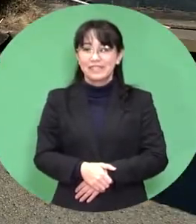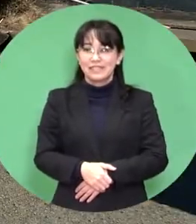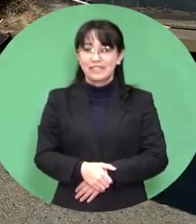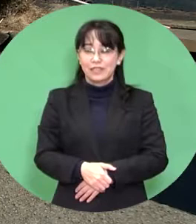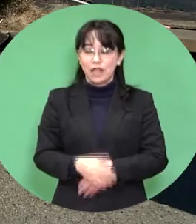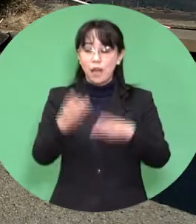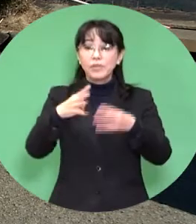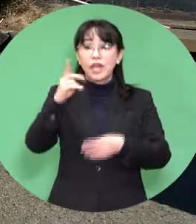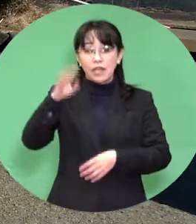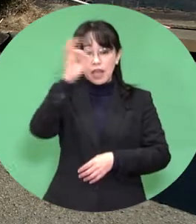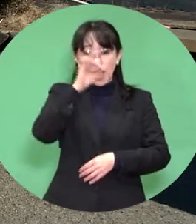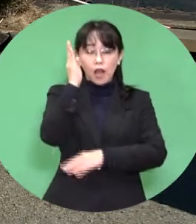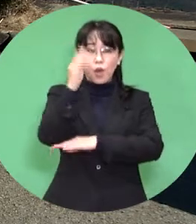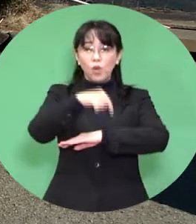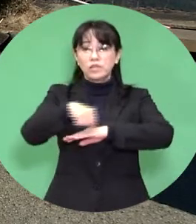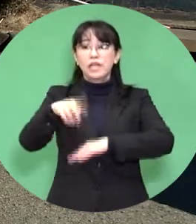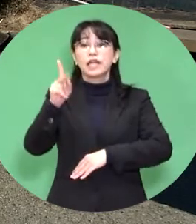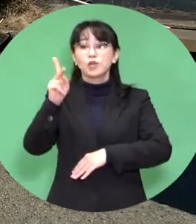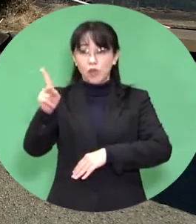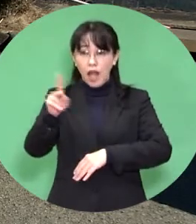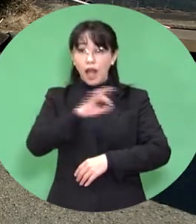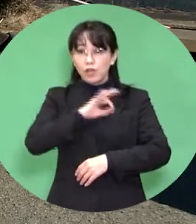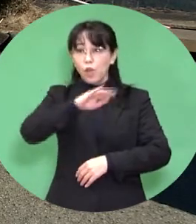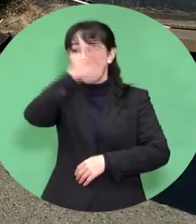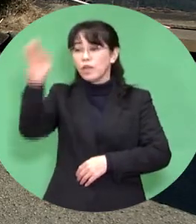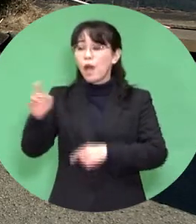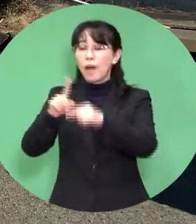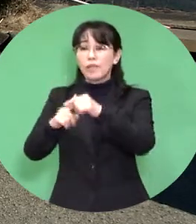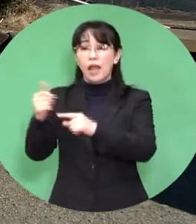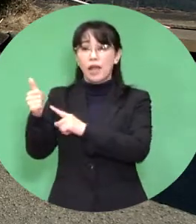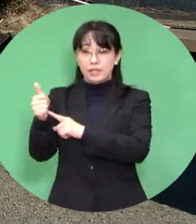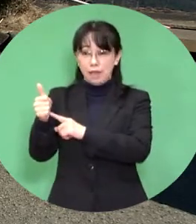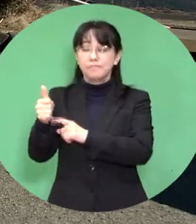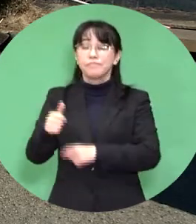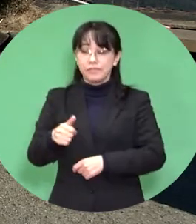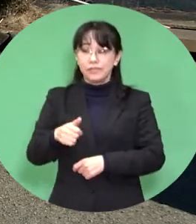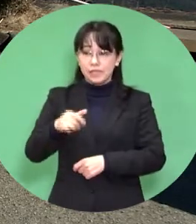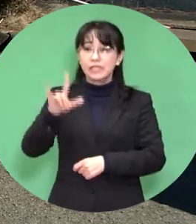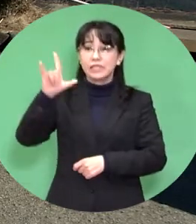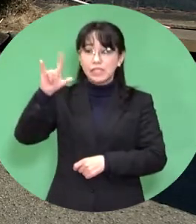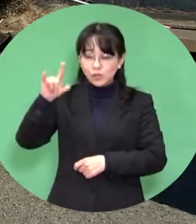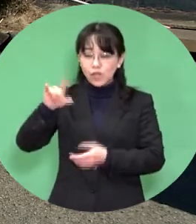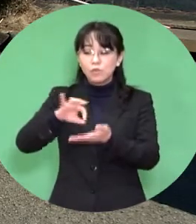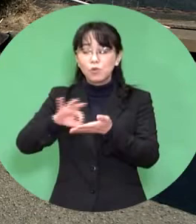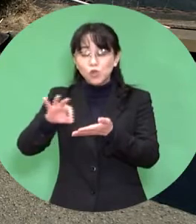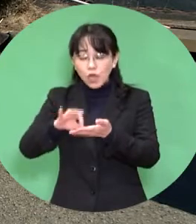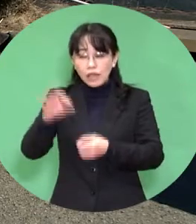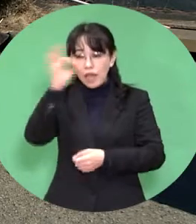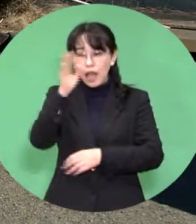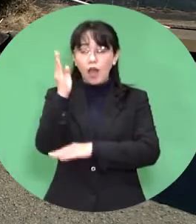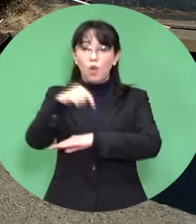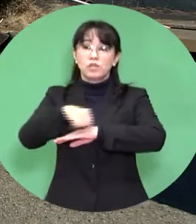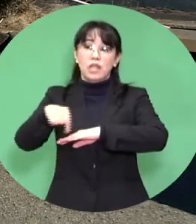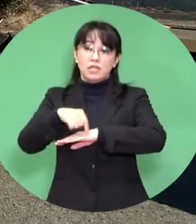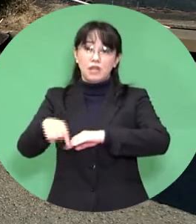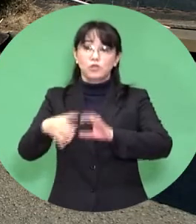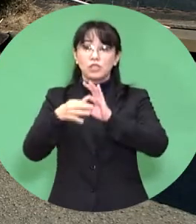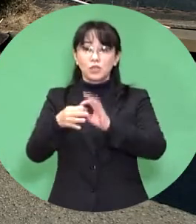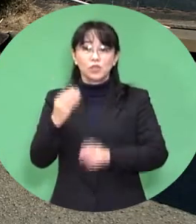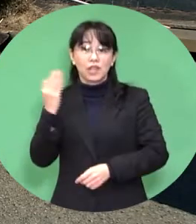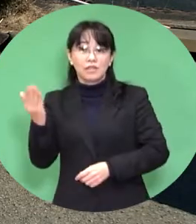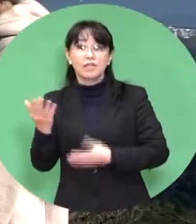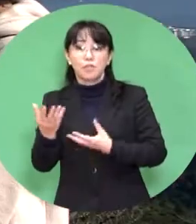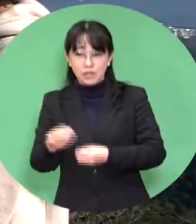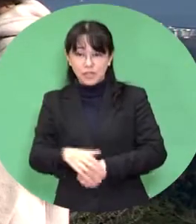三重県観光政策課の山中さんにインスタグラムを活用した観光政策について聞きました。 よろしくお願いします